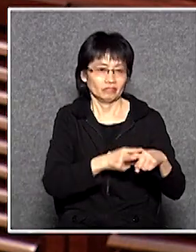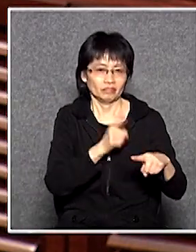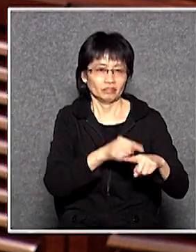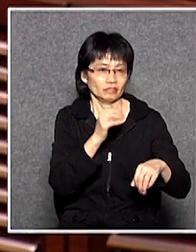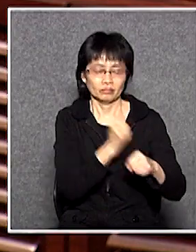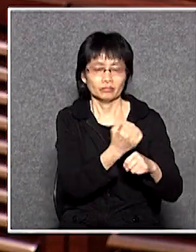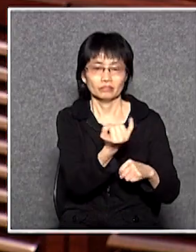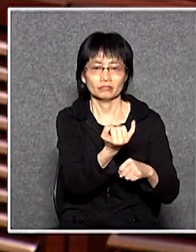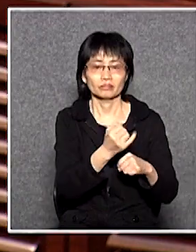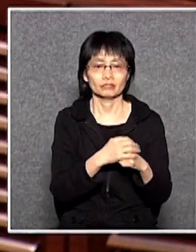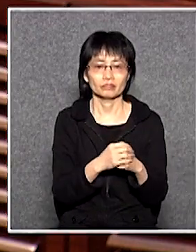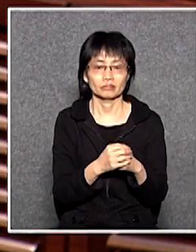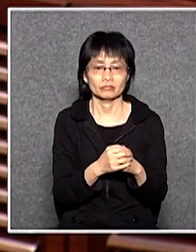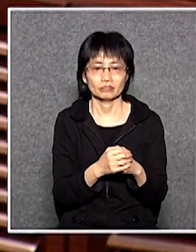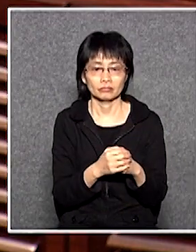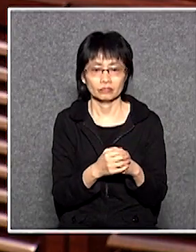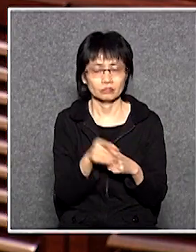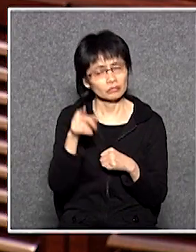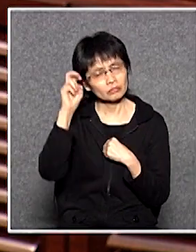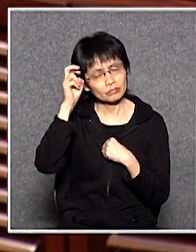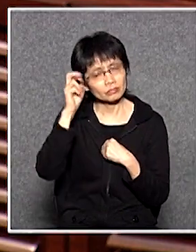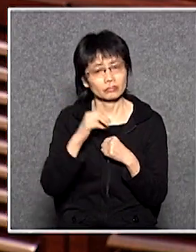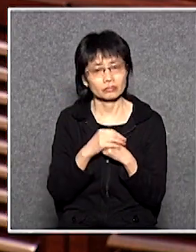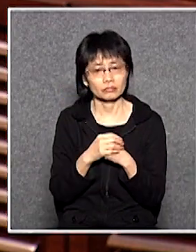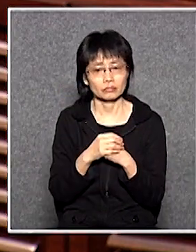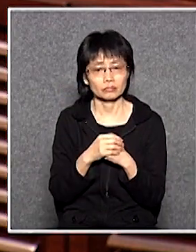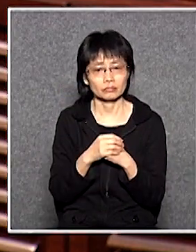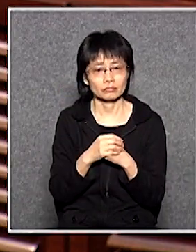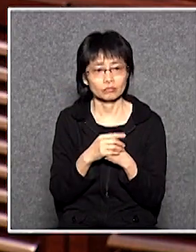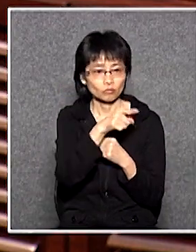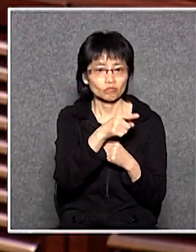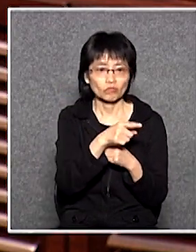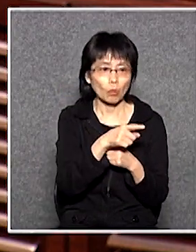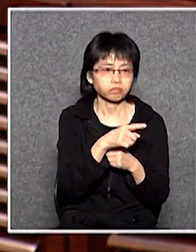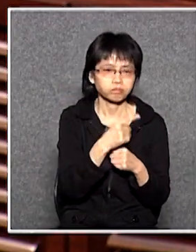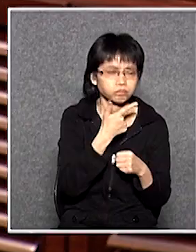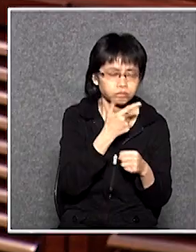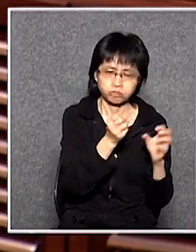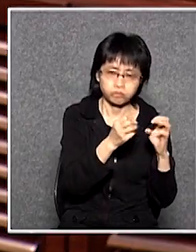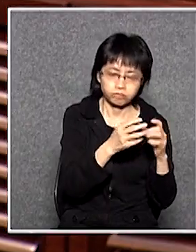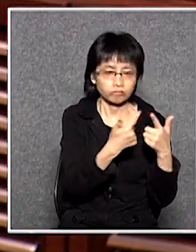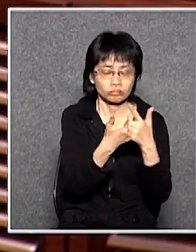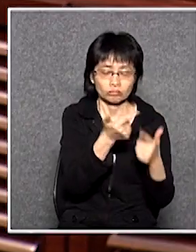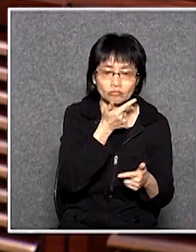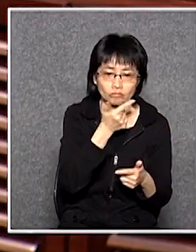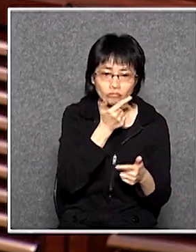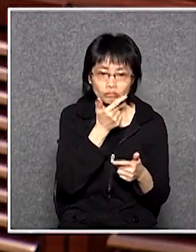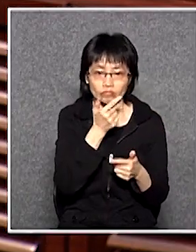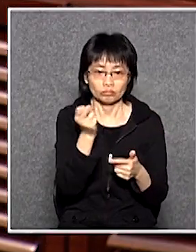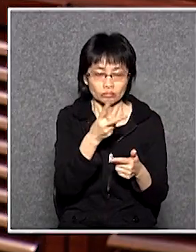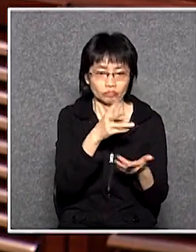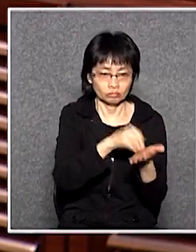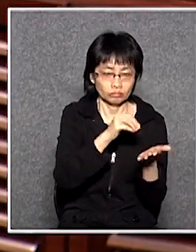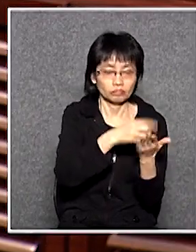谂下，佢哋根本是不想开会，不想辩论，还不想修订。为什